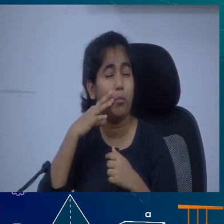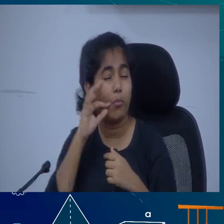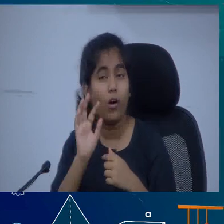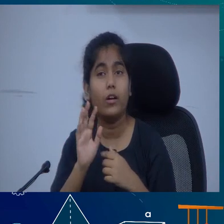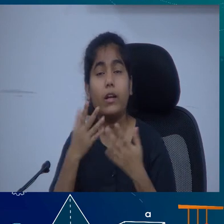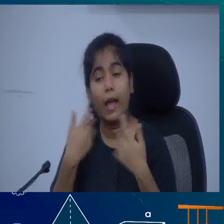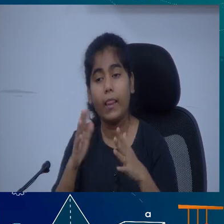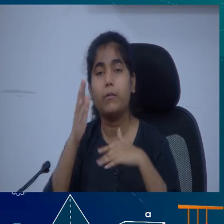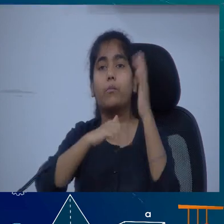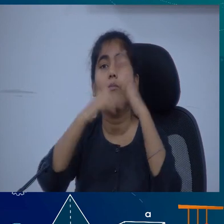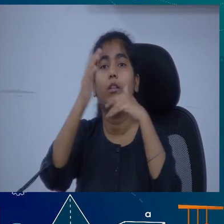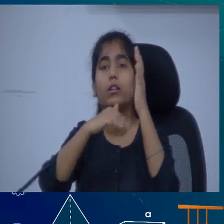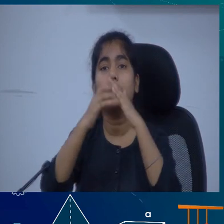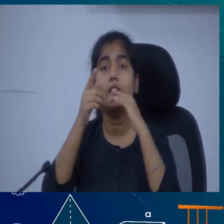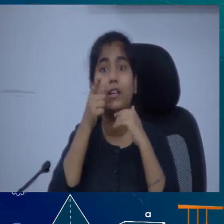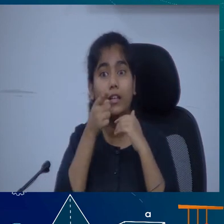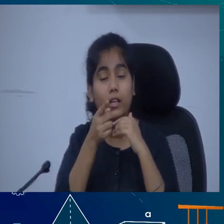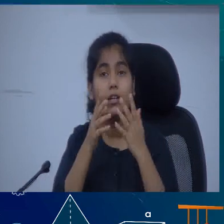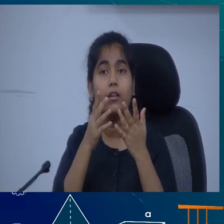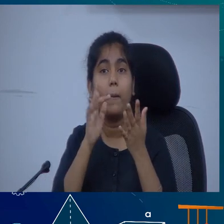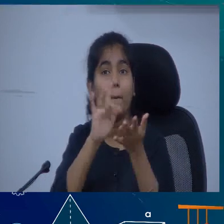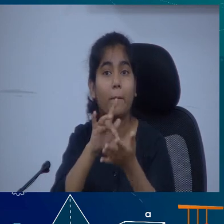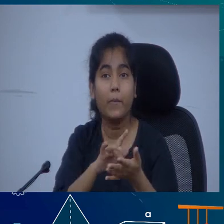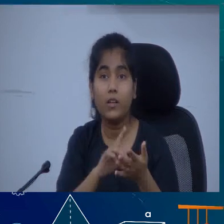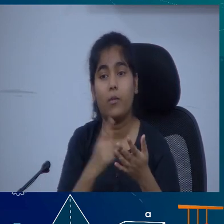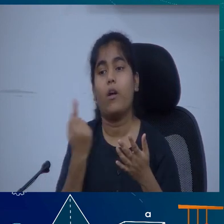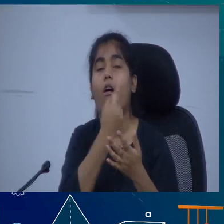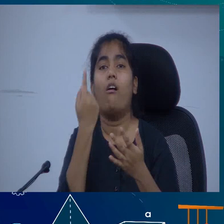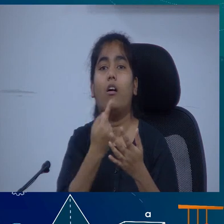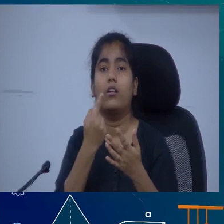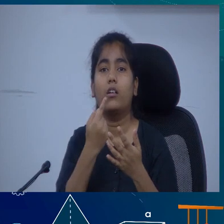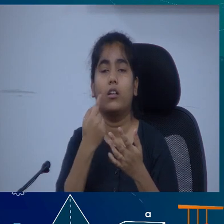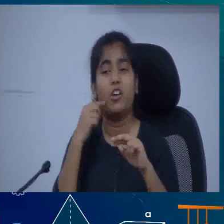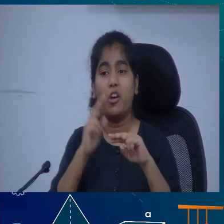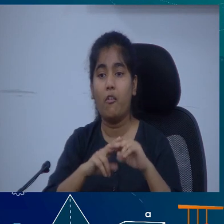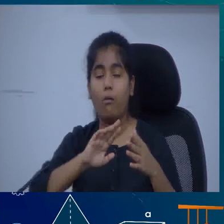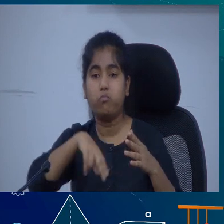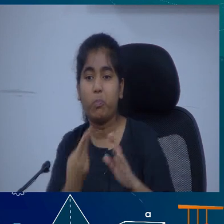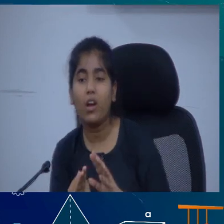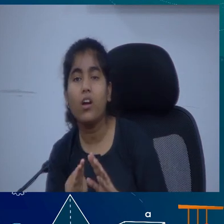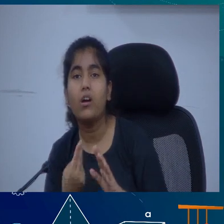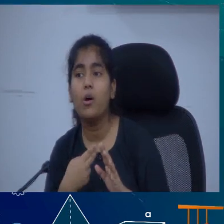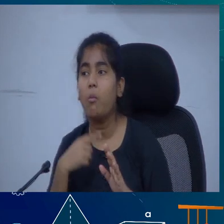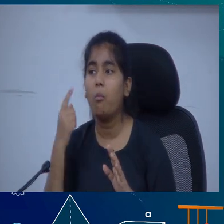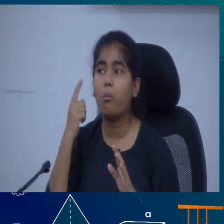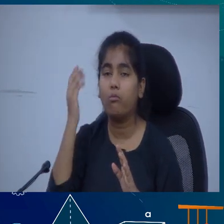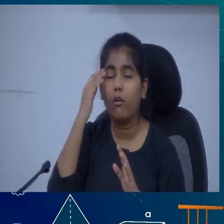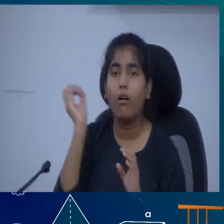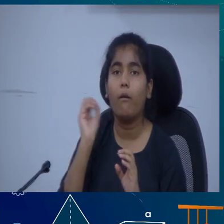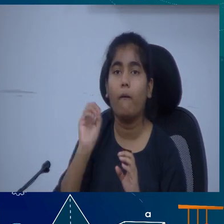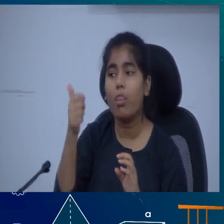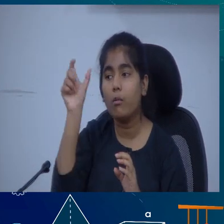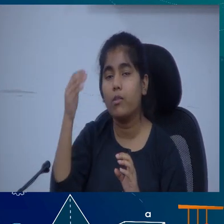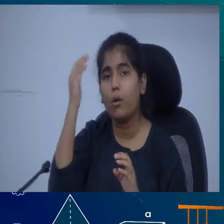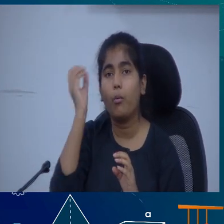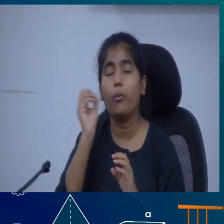एक्सेसिबल टॉयलेट्स. सुगम्य वॉशरूम ऐसी एक इम्पॉर्टेंट रिक्वायरमेंट है किसी भी बिल्डिंग के लिए, क्योंकि वो एक ऐसी जगह है जहाँ पर आप